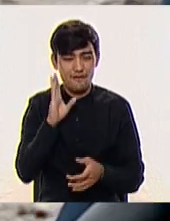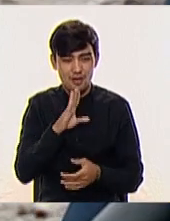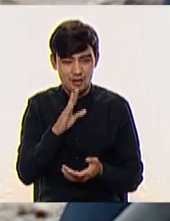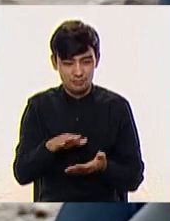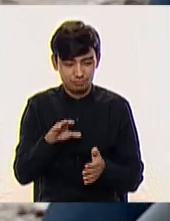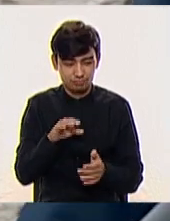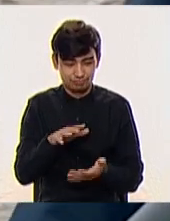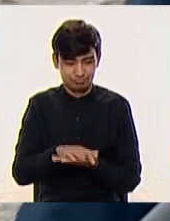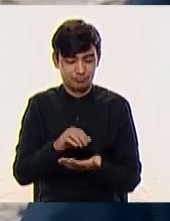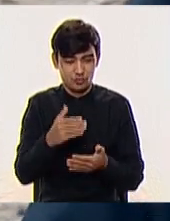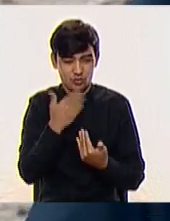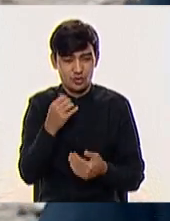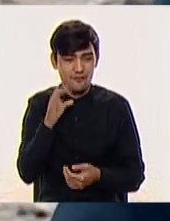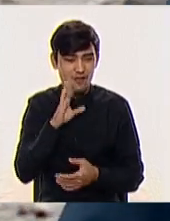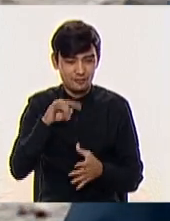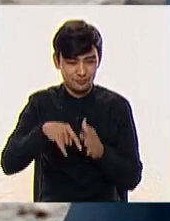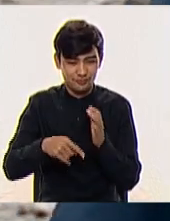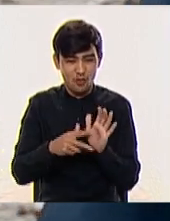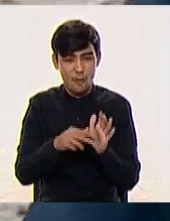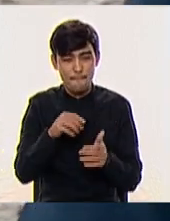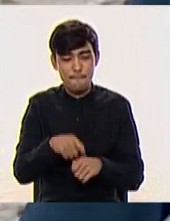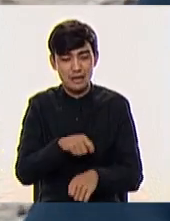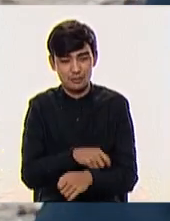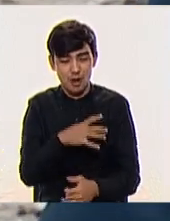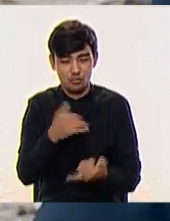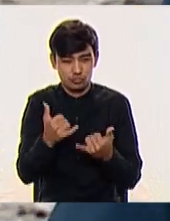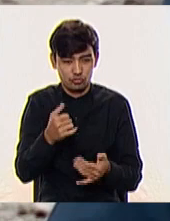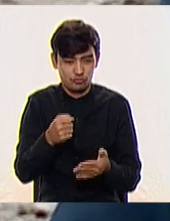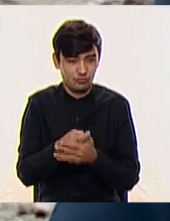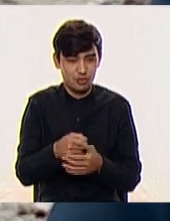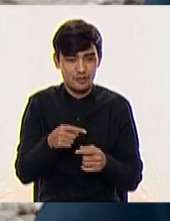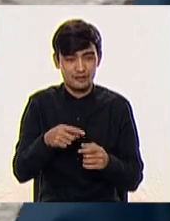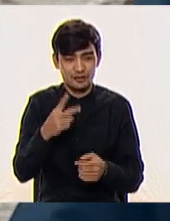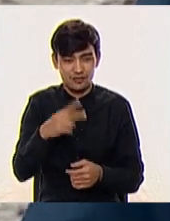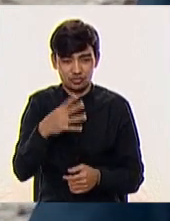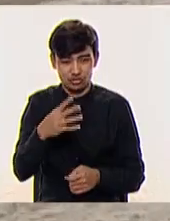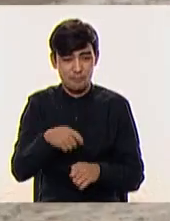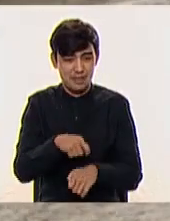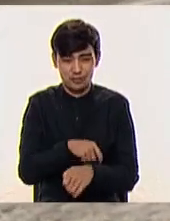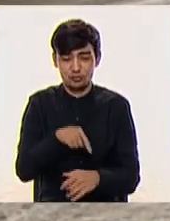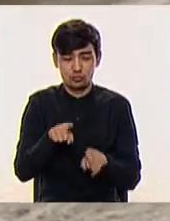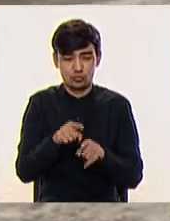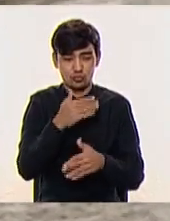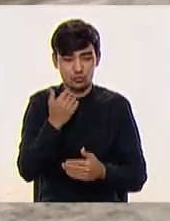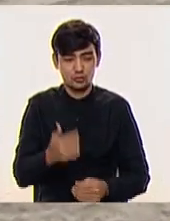вода. Если раньше мы добывали воду с глубины 8 метров, то сейчас ее нет даже на 24 метрах.